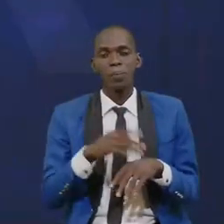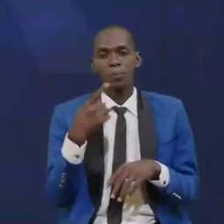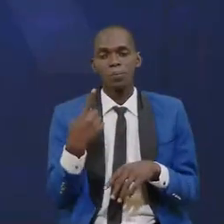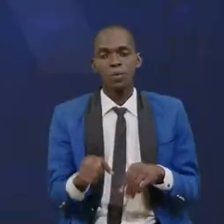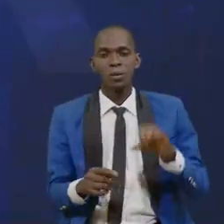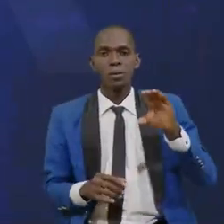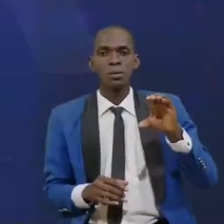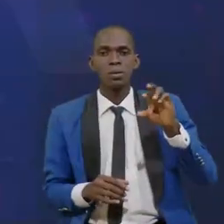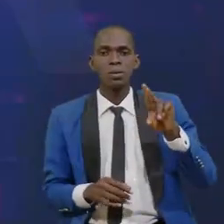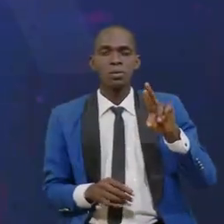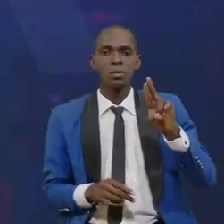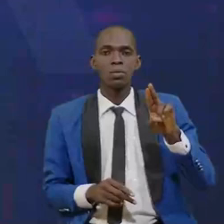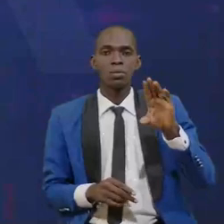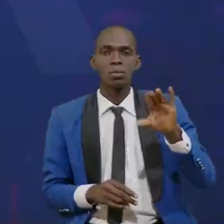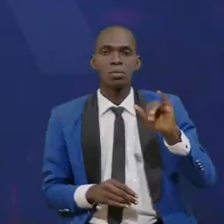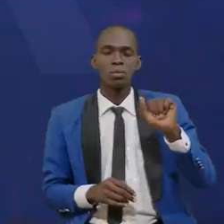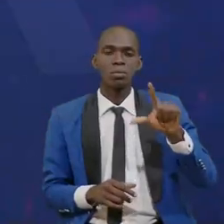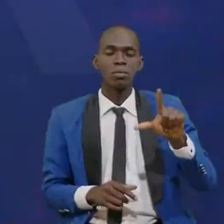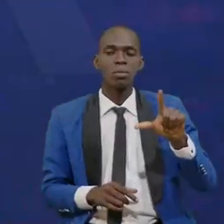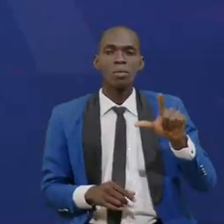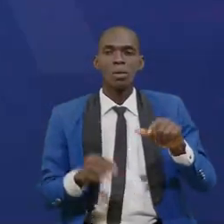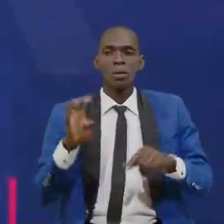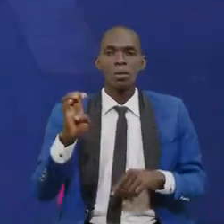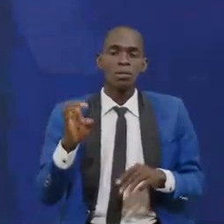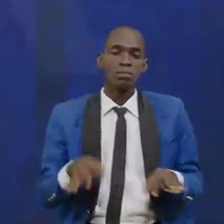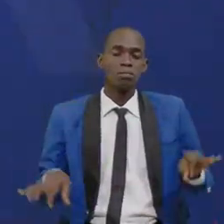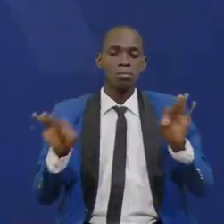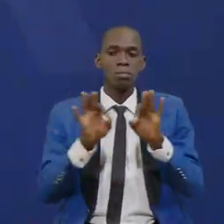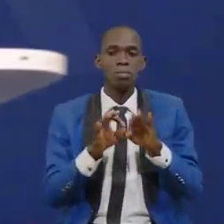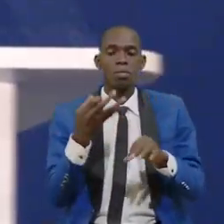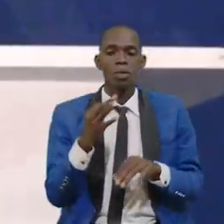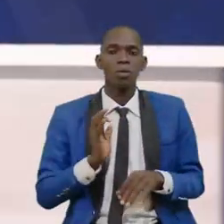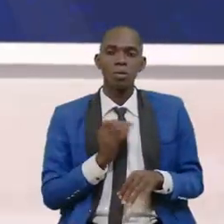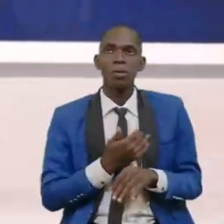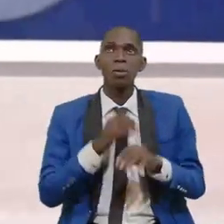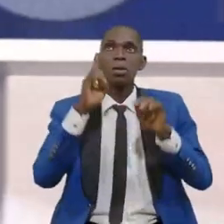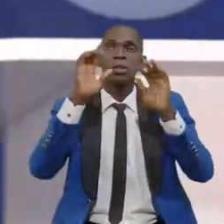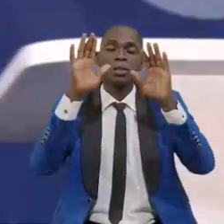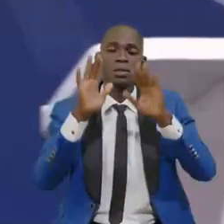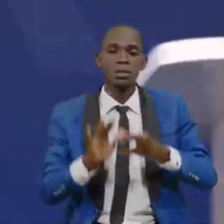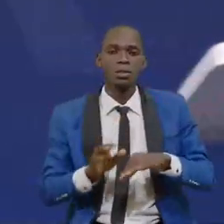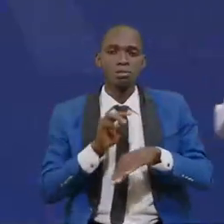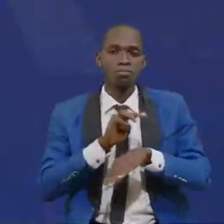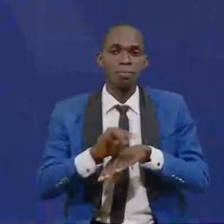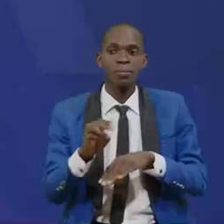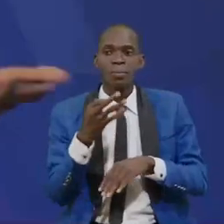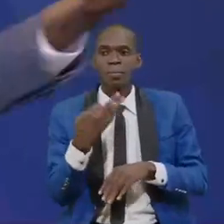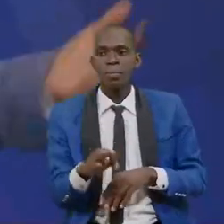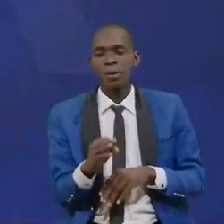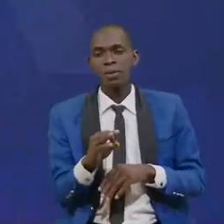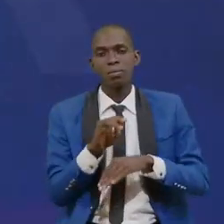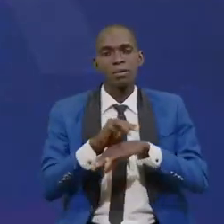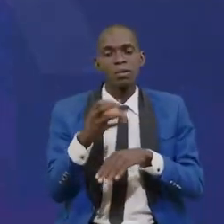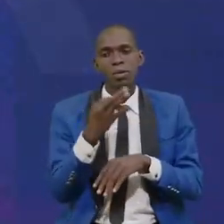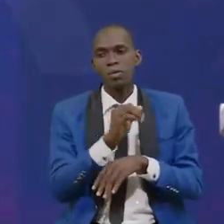du thème, les éléments essentiels. Les éléments essentiels d'un ministère excellent. Le ministère d'un